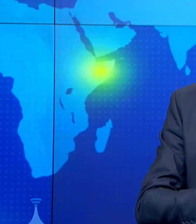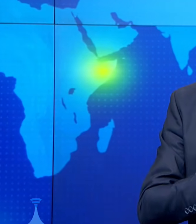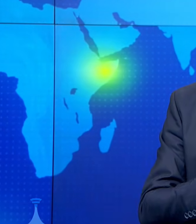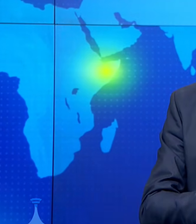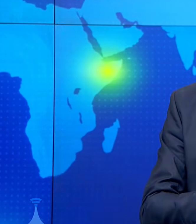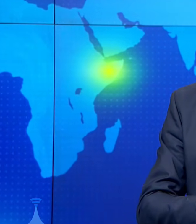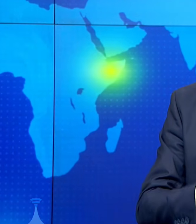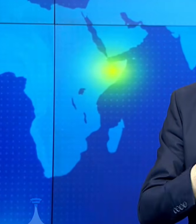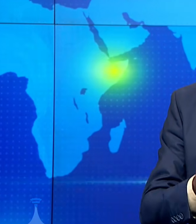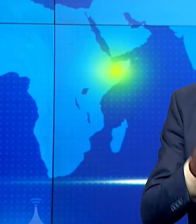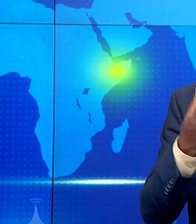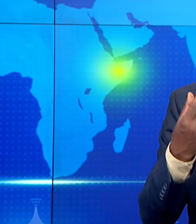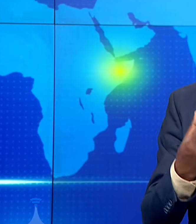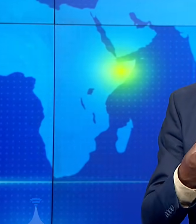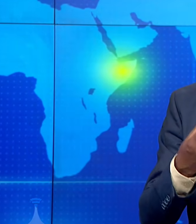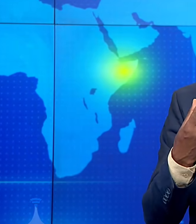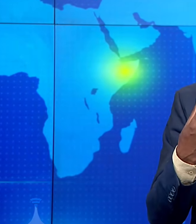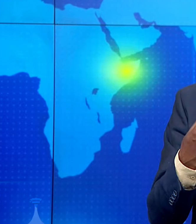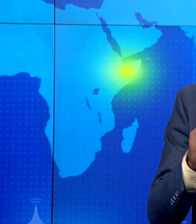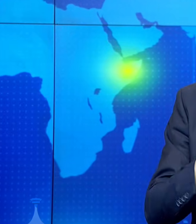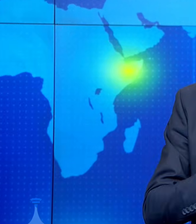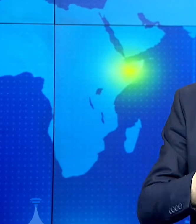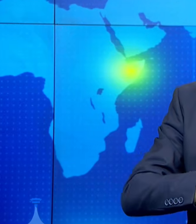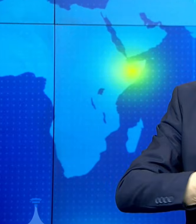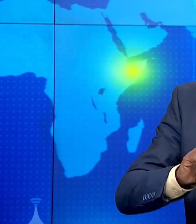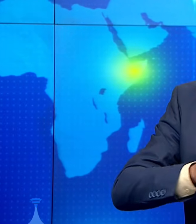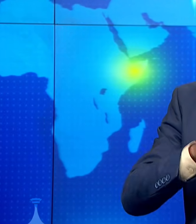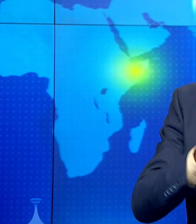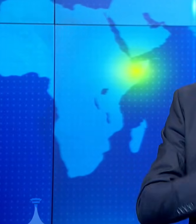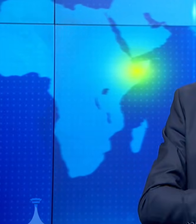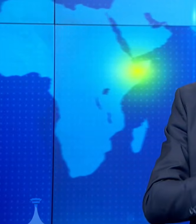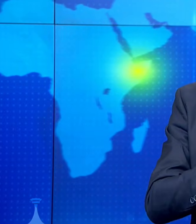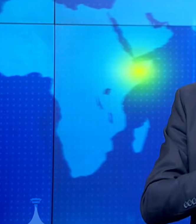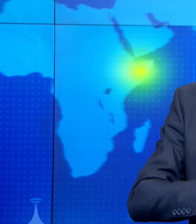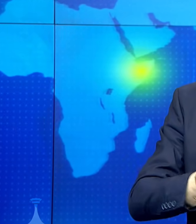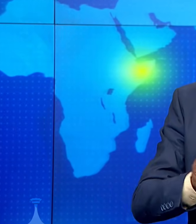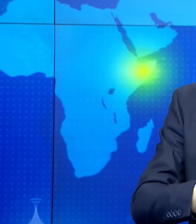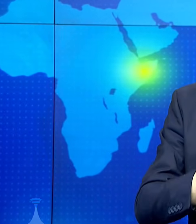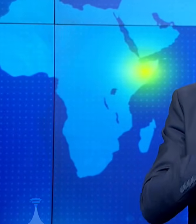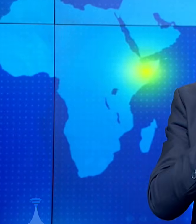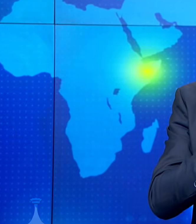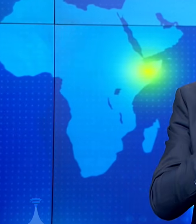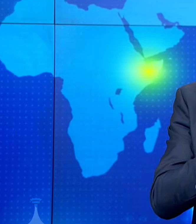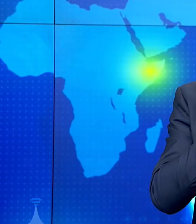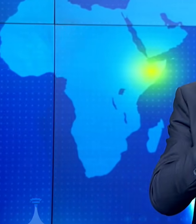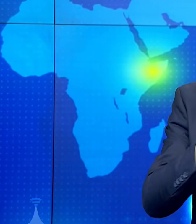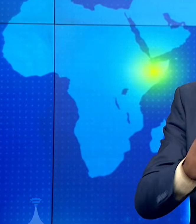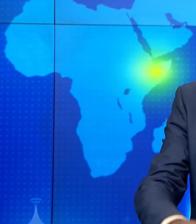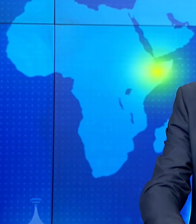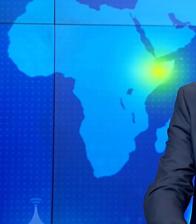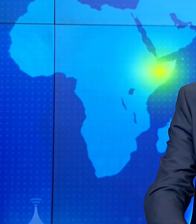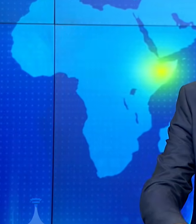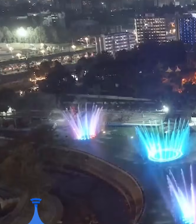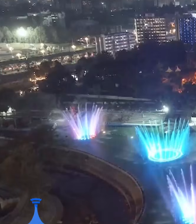የኑሮ ጫናን ለማቃለል ከ18 ቢሊዮን ብር በላይ ድጎማ ተደርጎ እየተሰራ